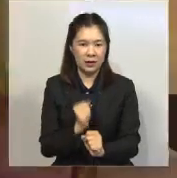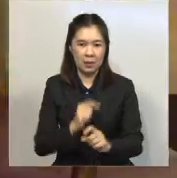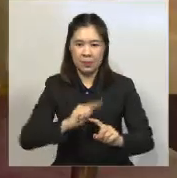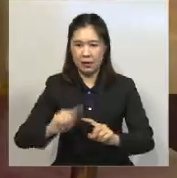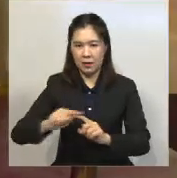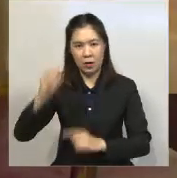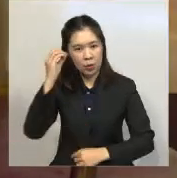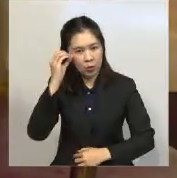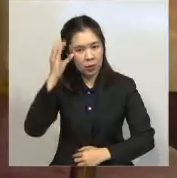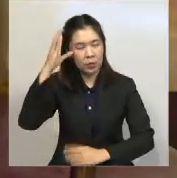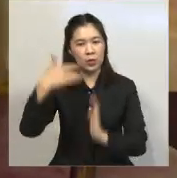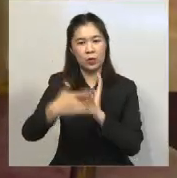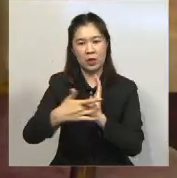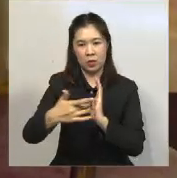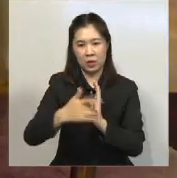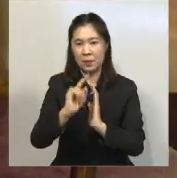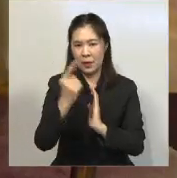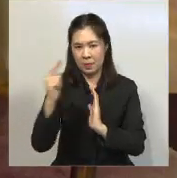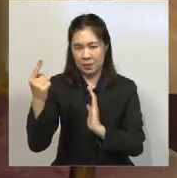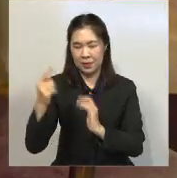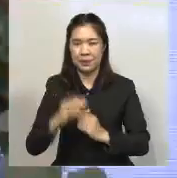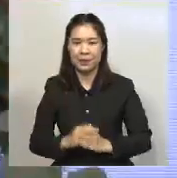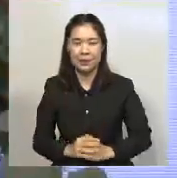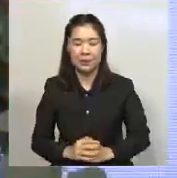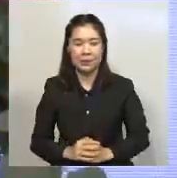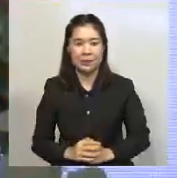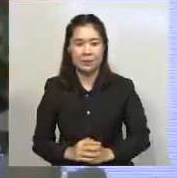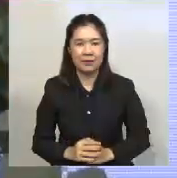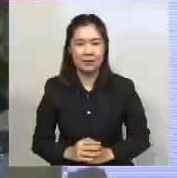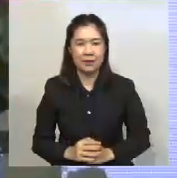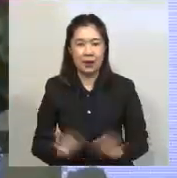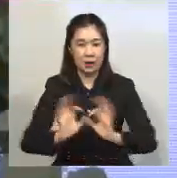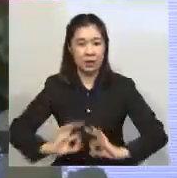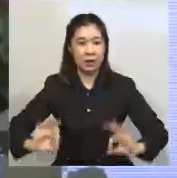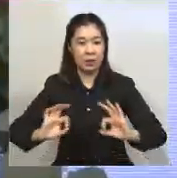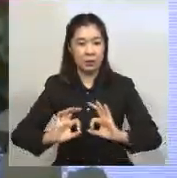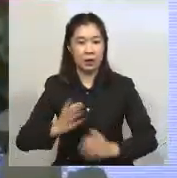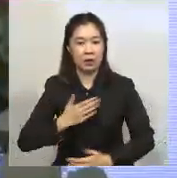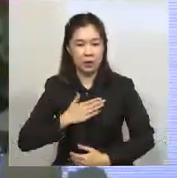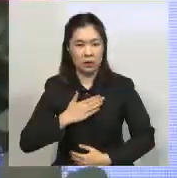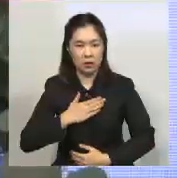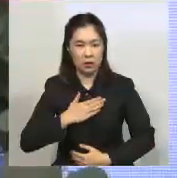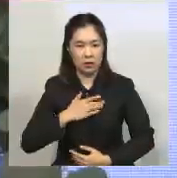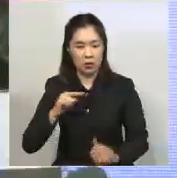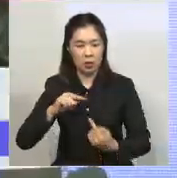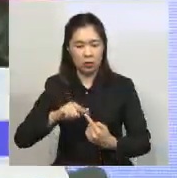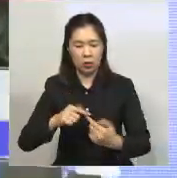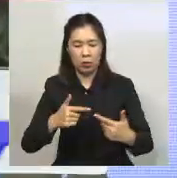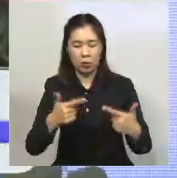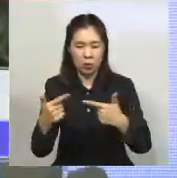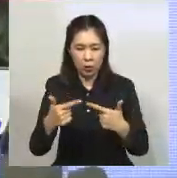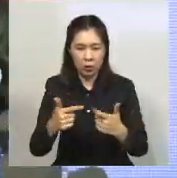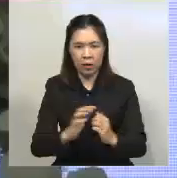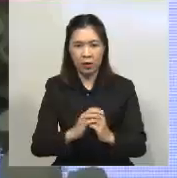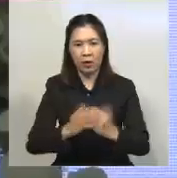และองค์ความรู้ทางเทคโนโลยีและนวัตกรรม สิ่งที่สำคัญที่สุดคือวันนี้เราเผชิญกับสงครามทางการค้าห